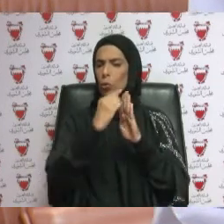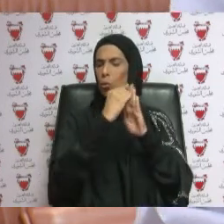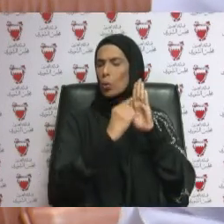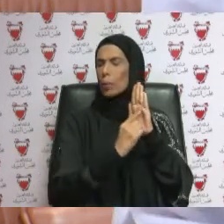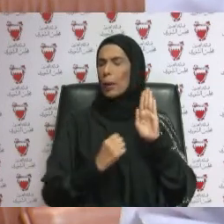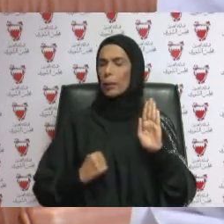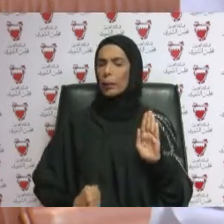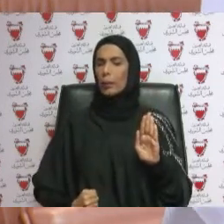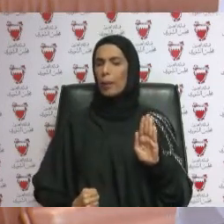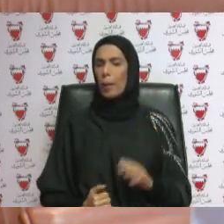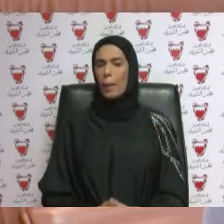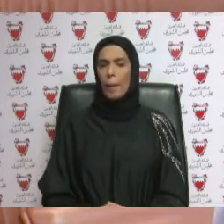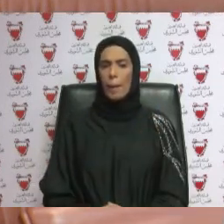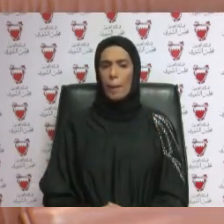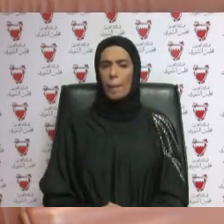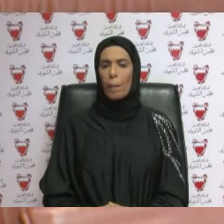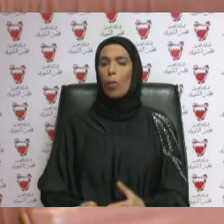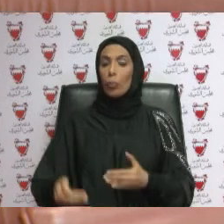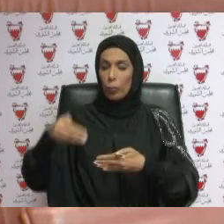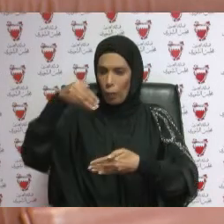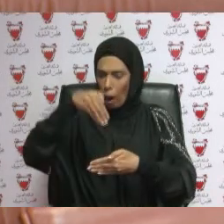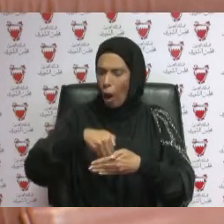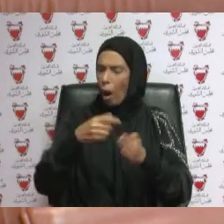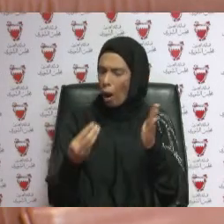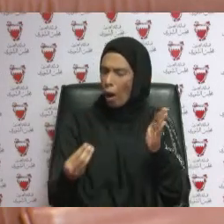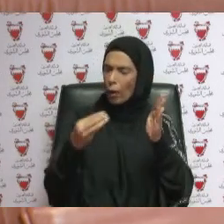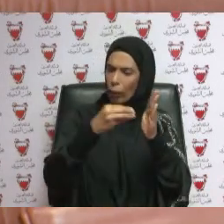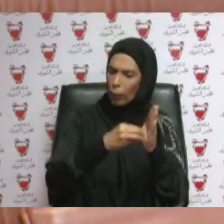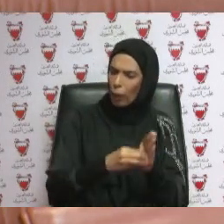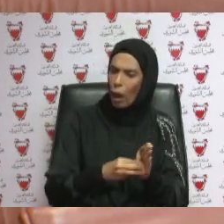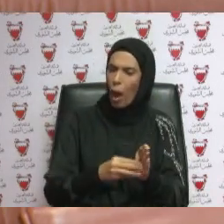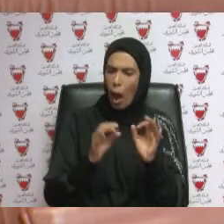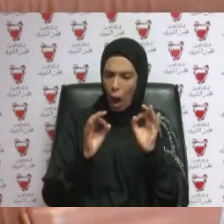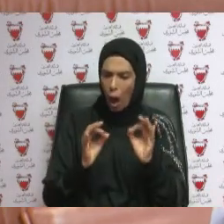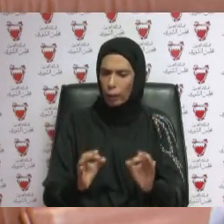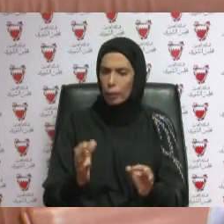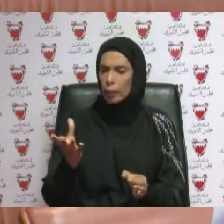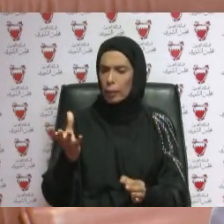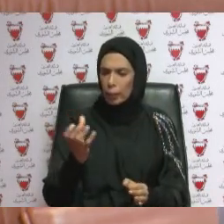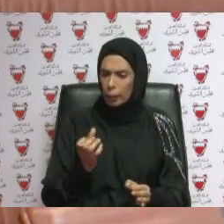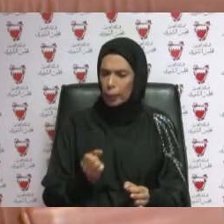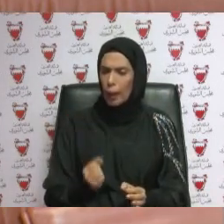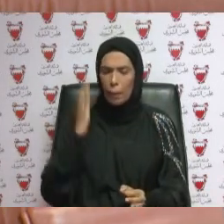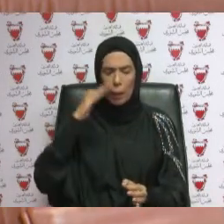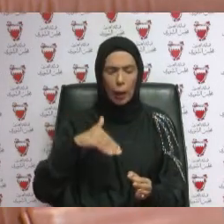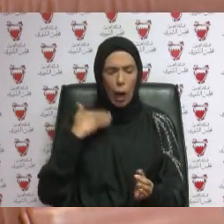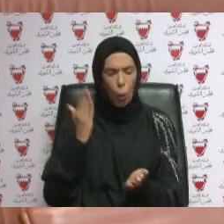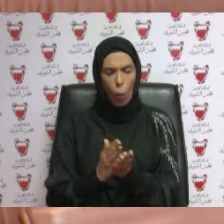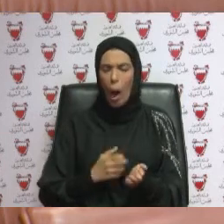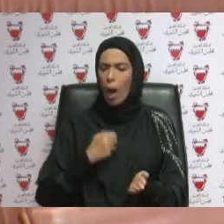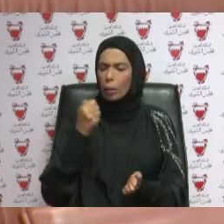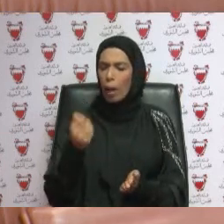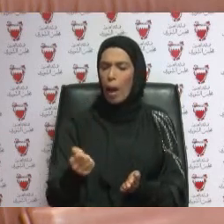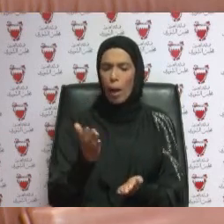البحرين ضمنا للمرأة وكفلا للمرأة حقوقها، ولهذا المرأة البحرينية